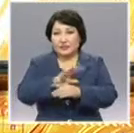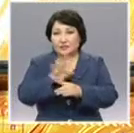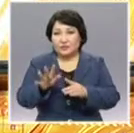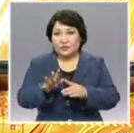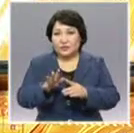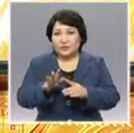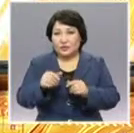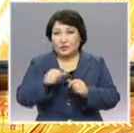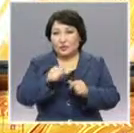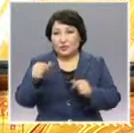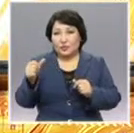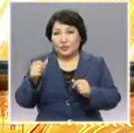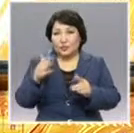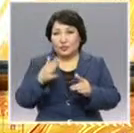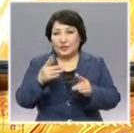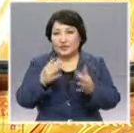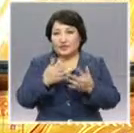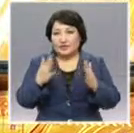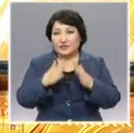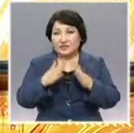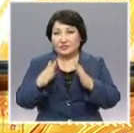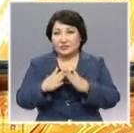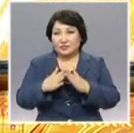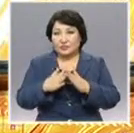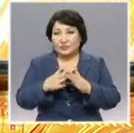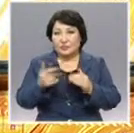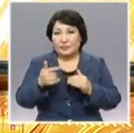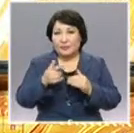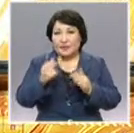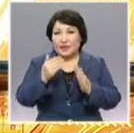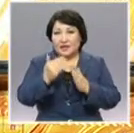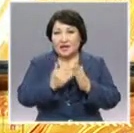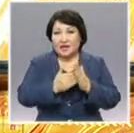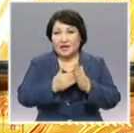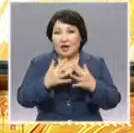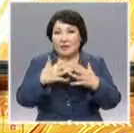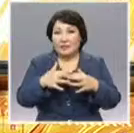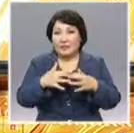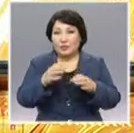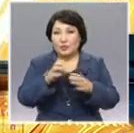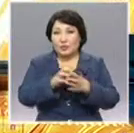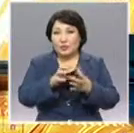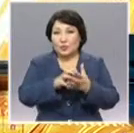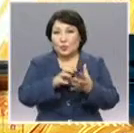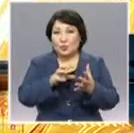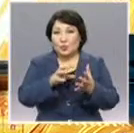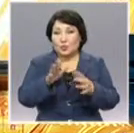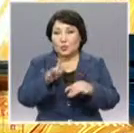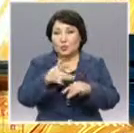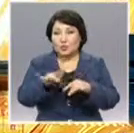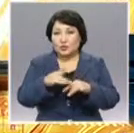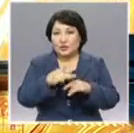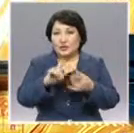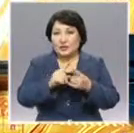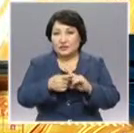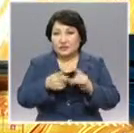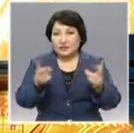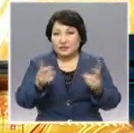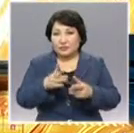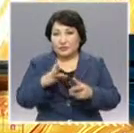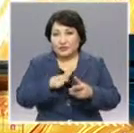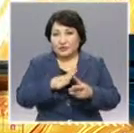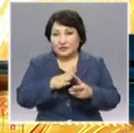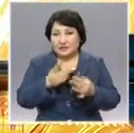бір екі үйдің ішінде нелер болған, газовый прибор учеттарды кішкене ауыстыру керек болды. Оларға екі үйге, Таирова көшесіндегі екі үйге